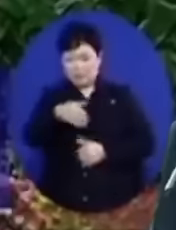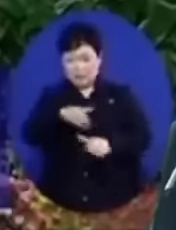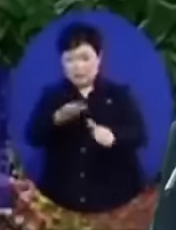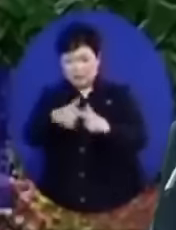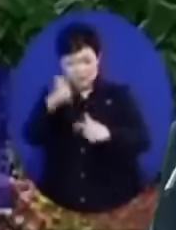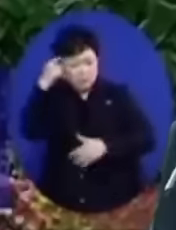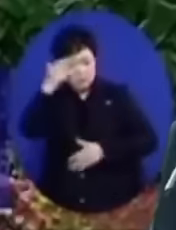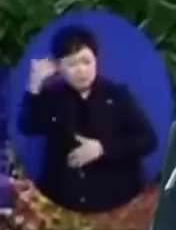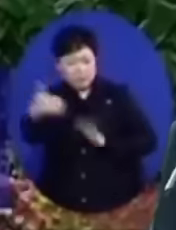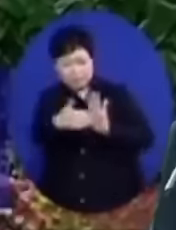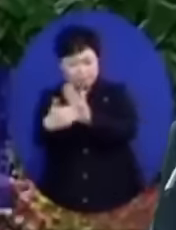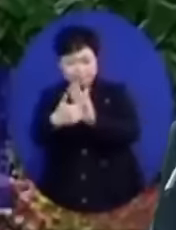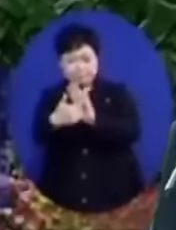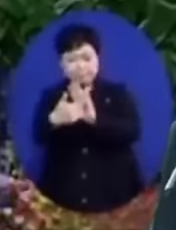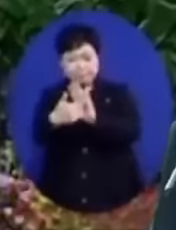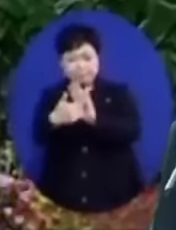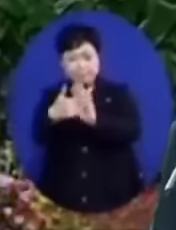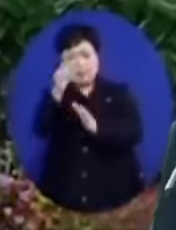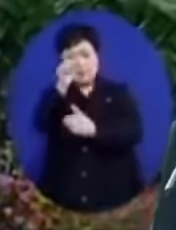아니하신지라.